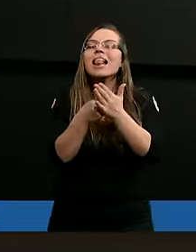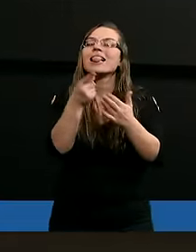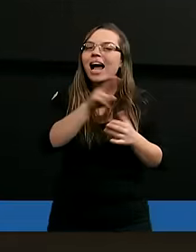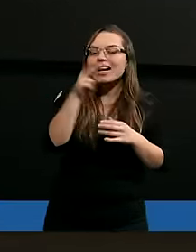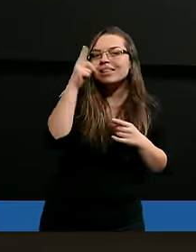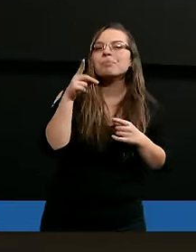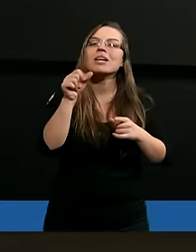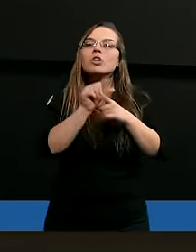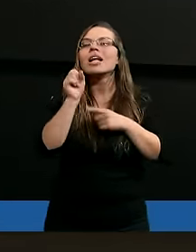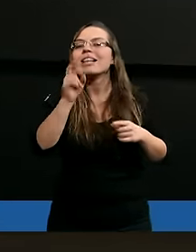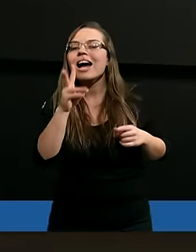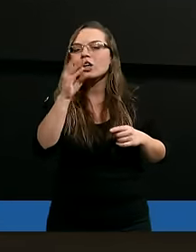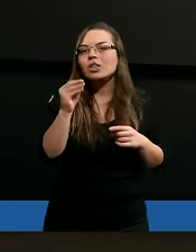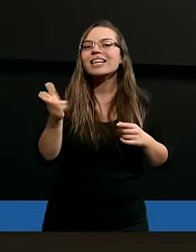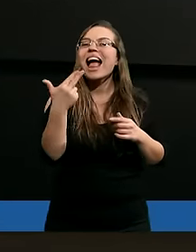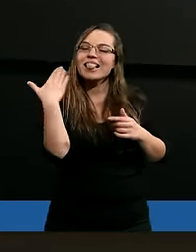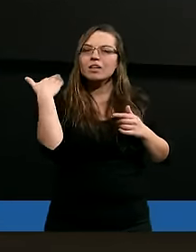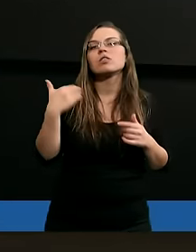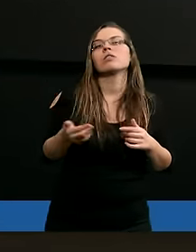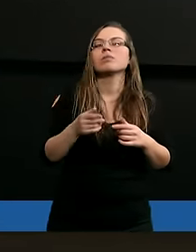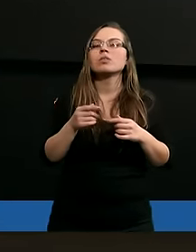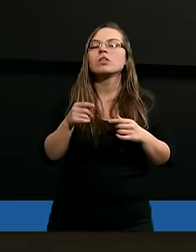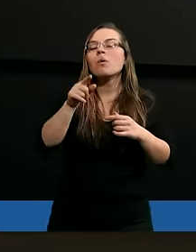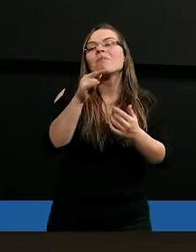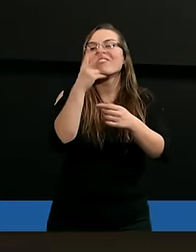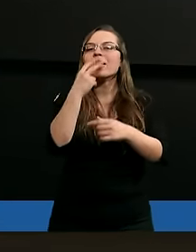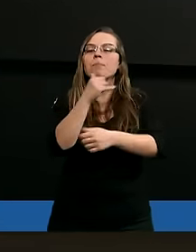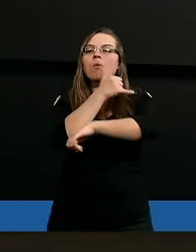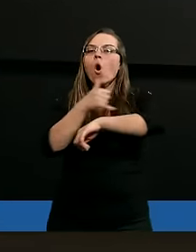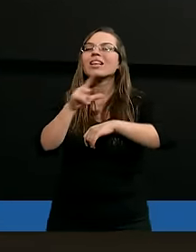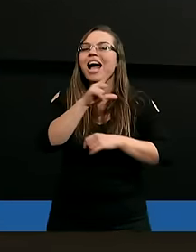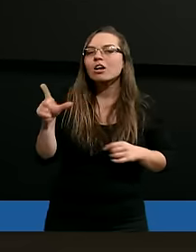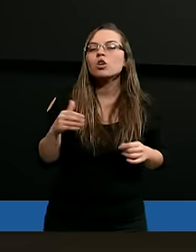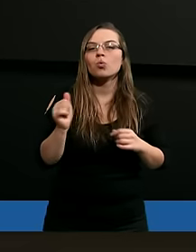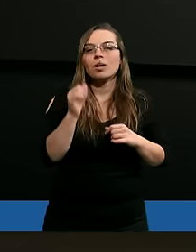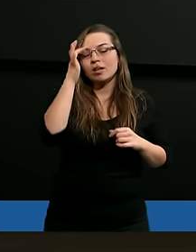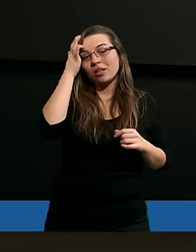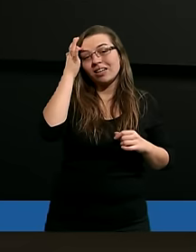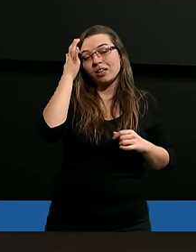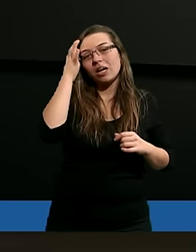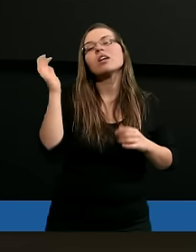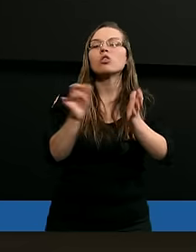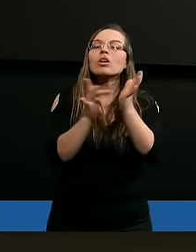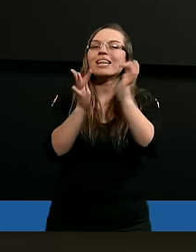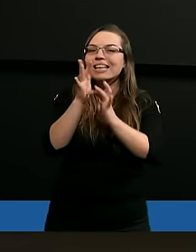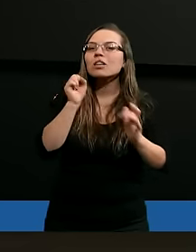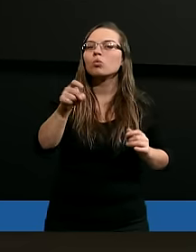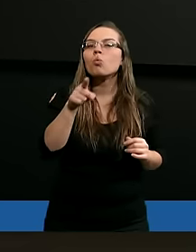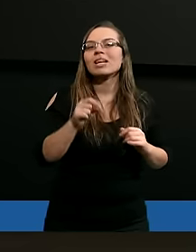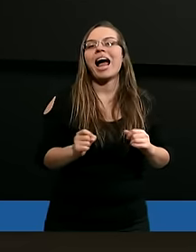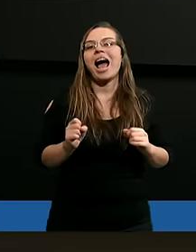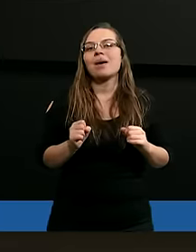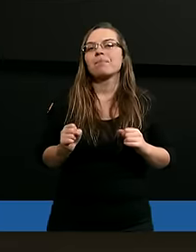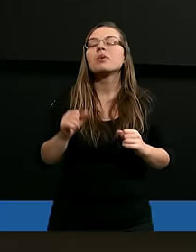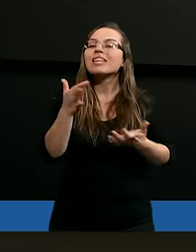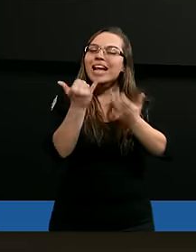była myśl, którą kiedyś ktoś tak wyraźnie podkreślił, a pochodzi z książki Droga do Chrystusa.